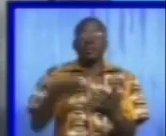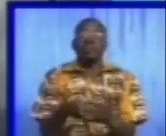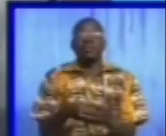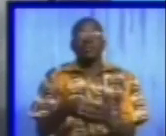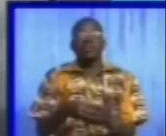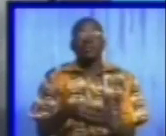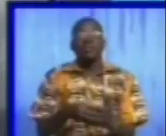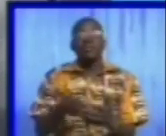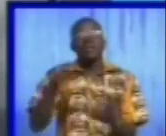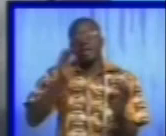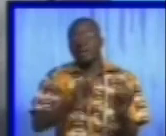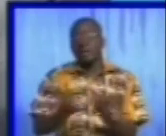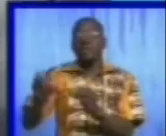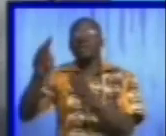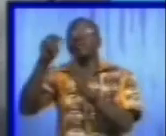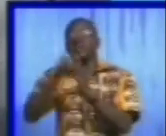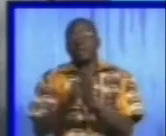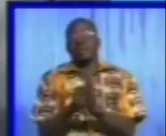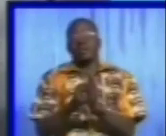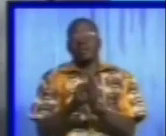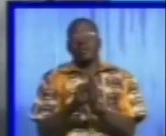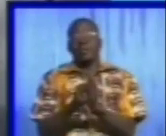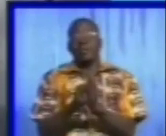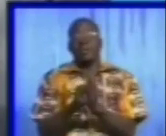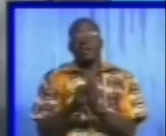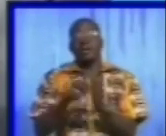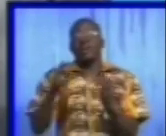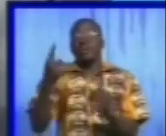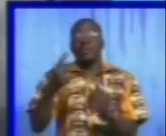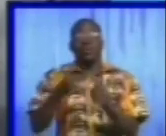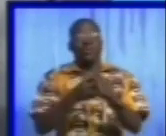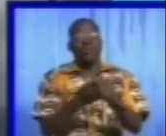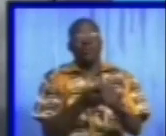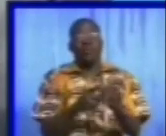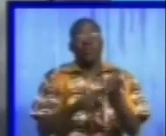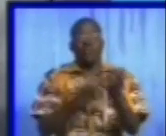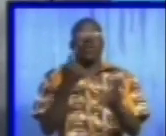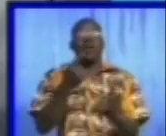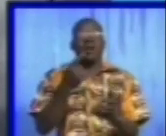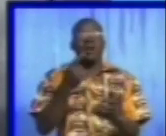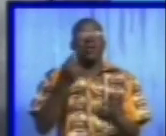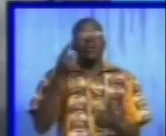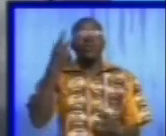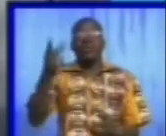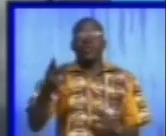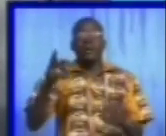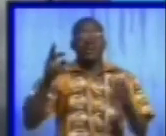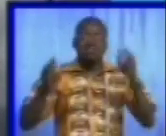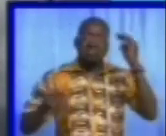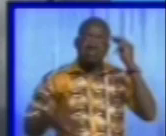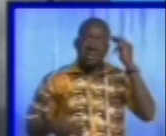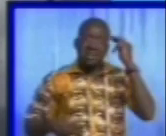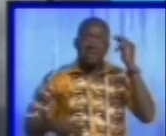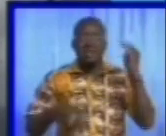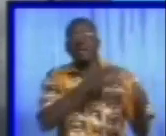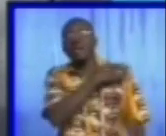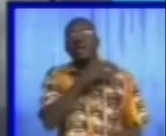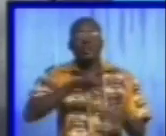à travers ces opérations, à la fois de prévenir certaines pathologies et